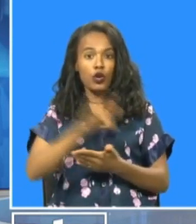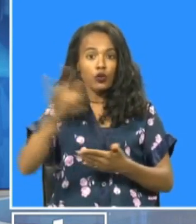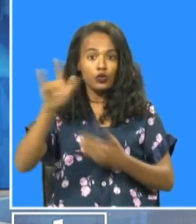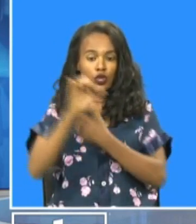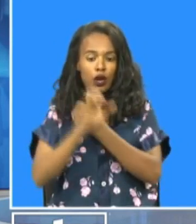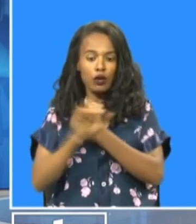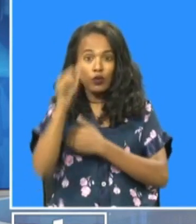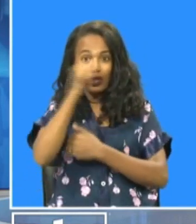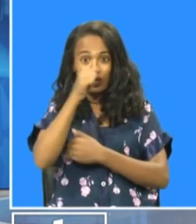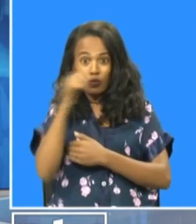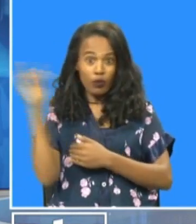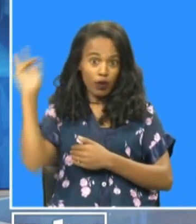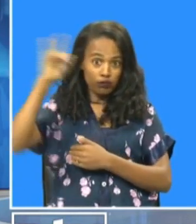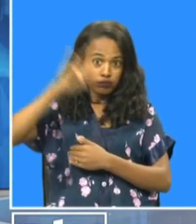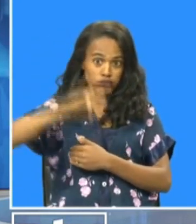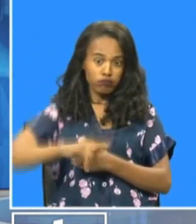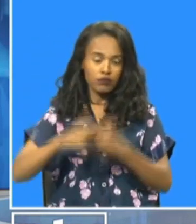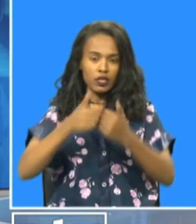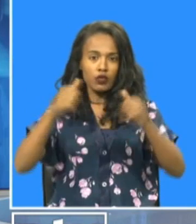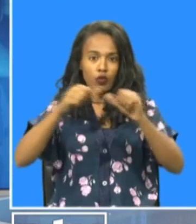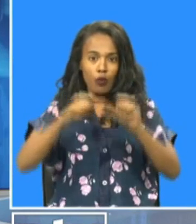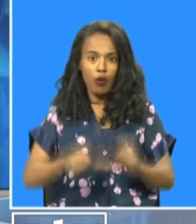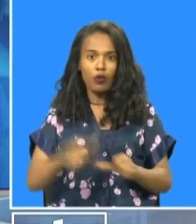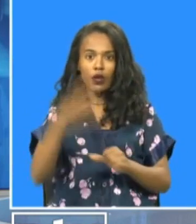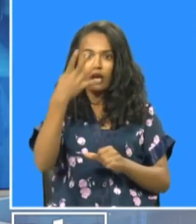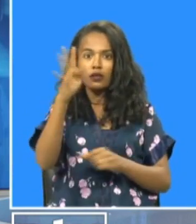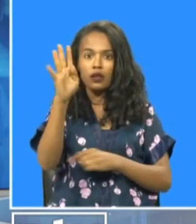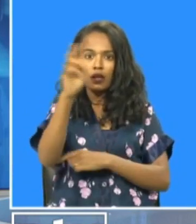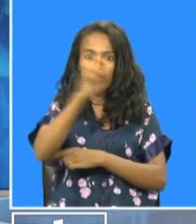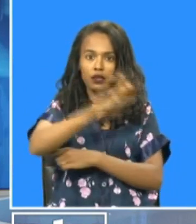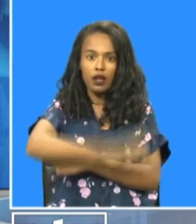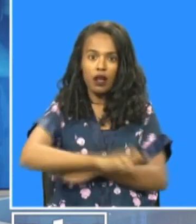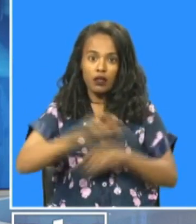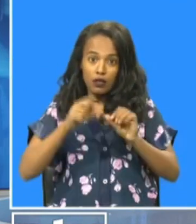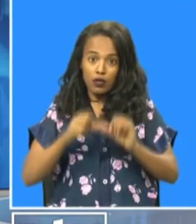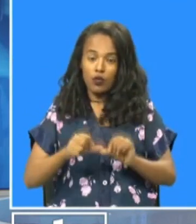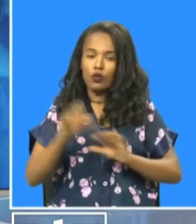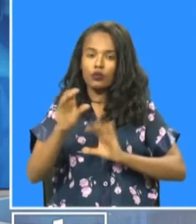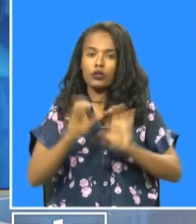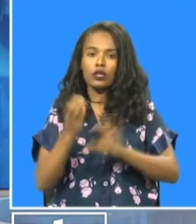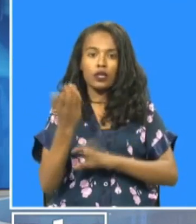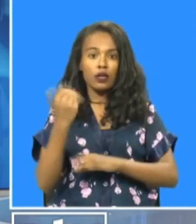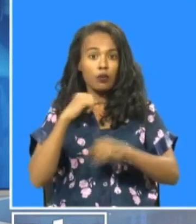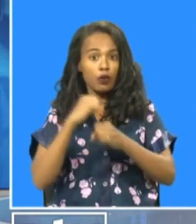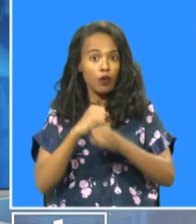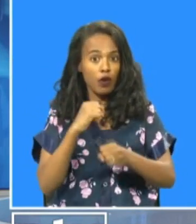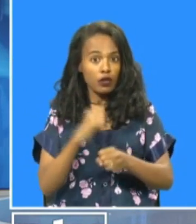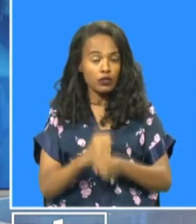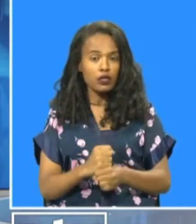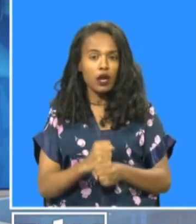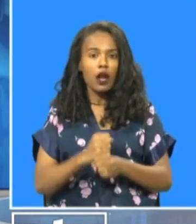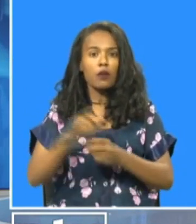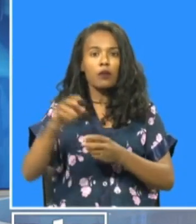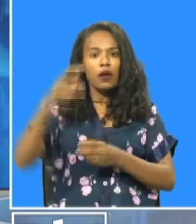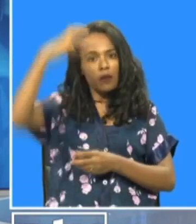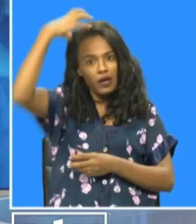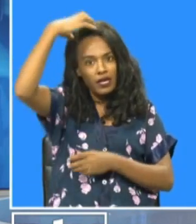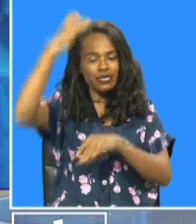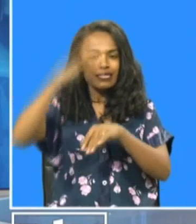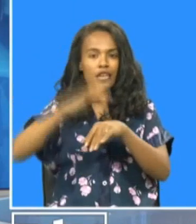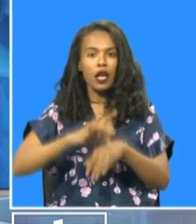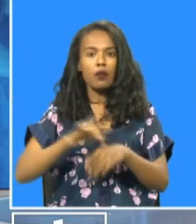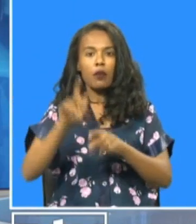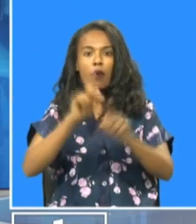ወደ ኢትዮጵያ የሚመጡ ሰዎች በለይቶ ማቆያ ለ14 ቀናት እንዲቆዩ ሲደረግ የነበረው አሰራር በመንግስትም ላይም